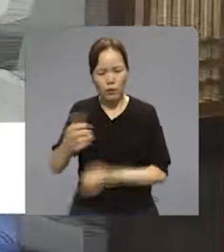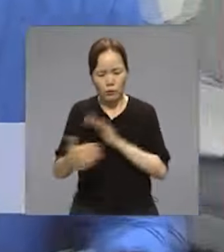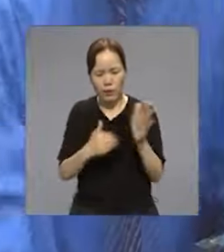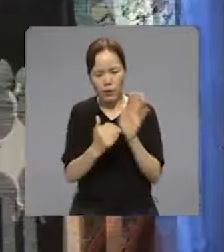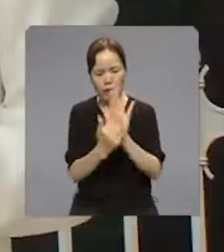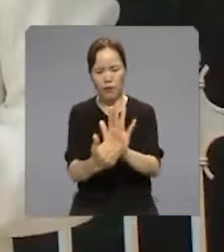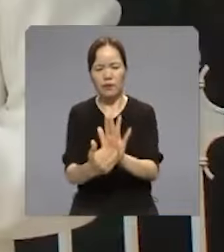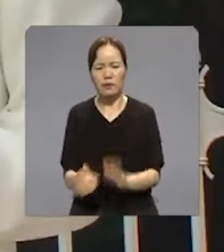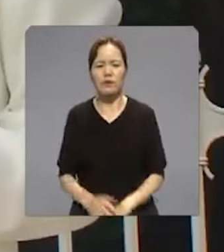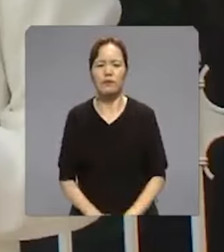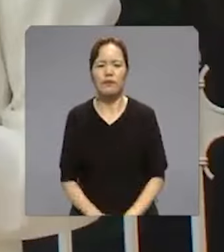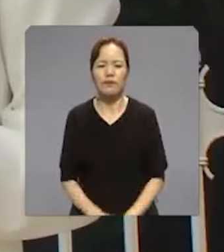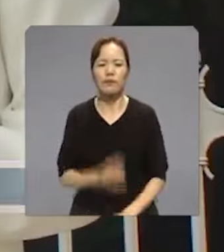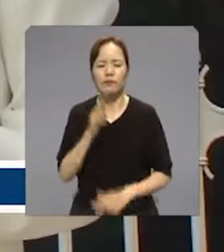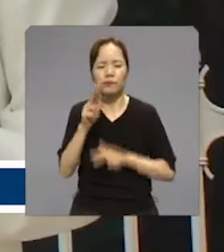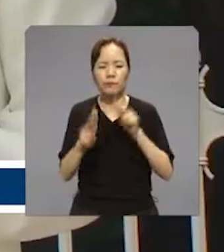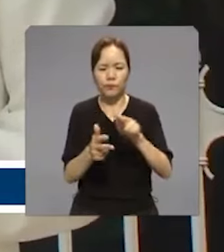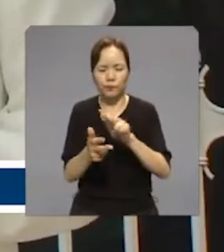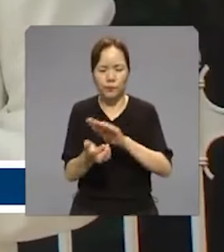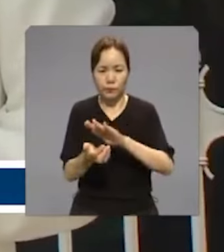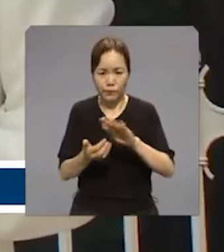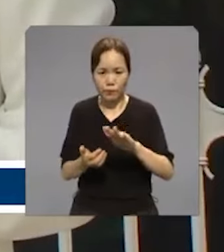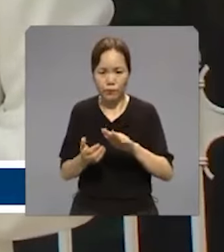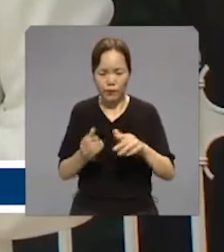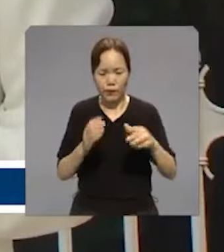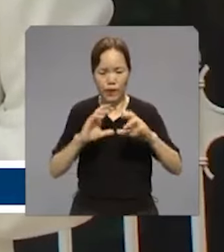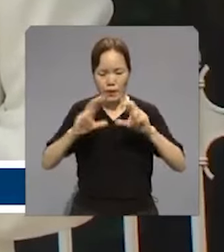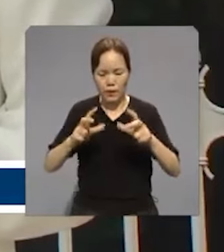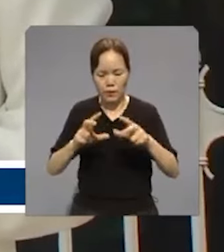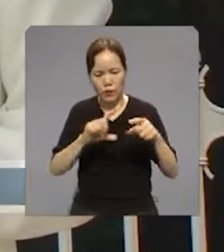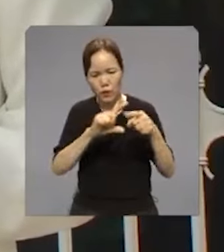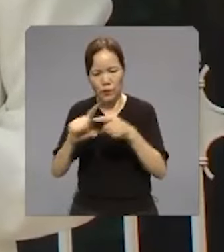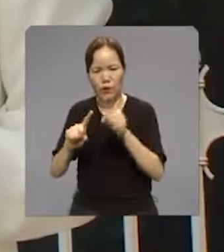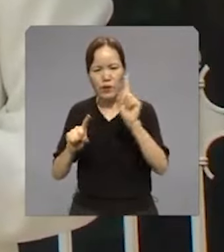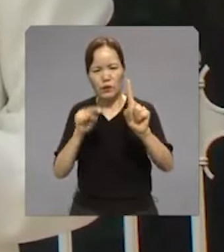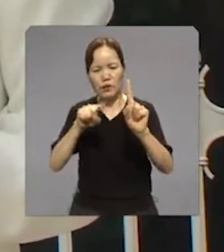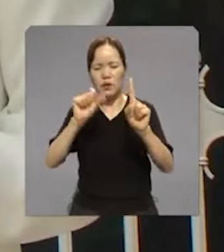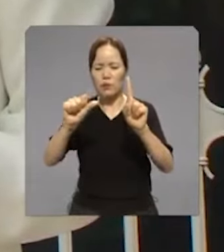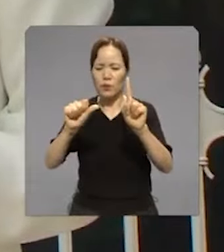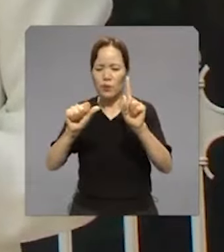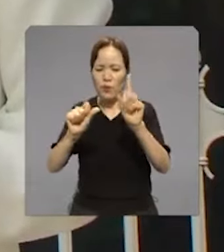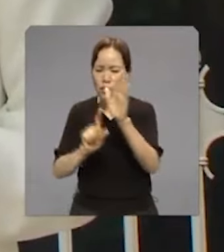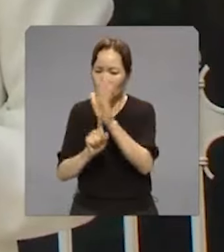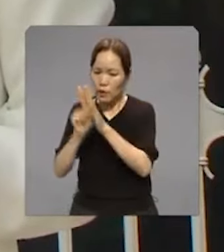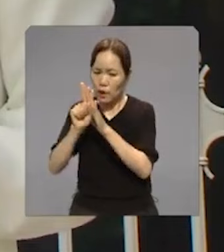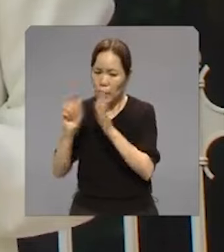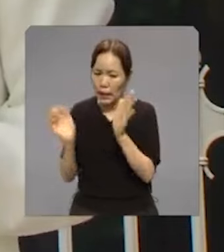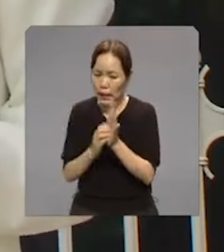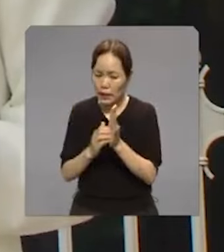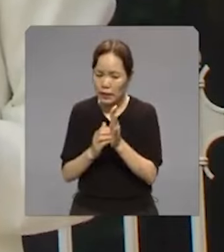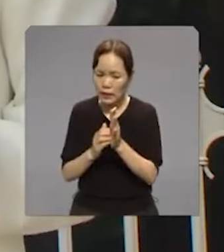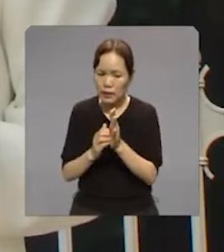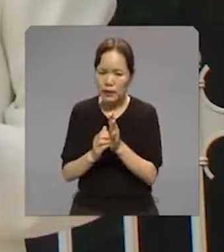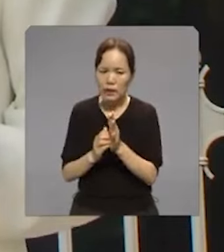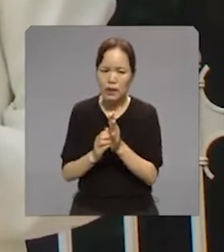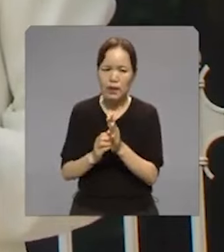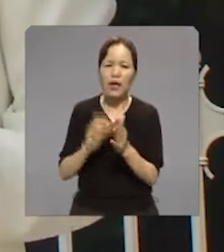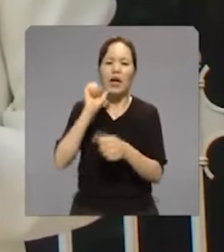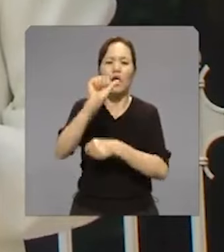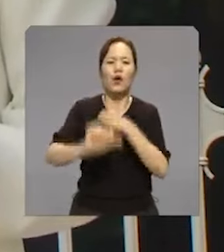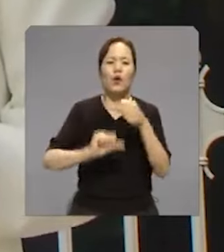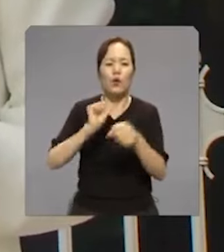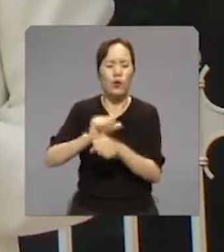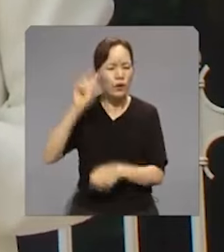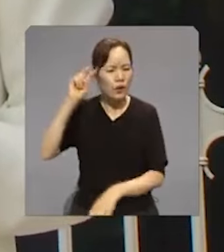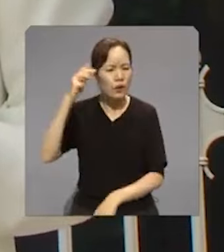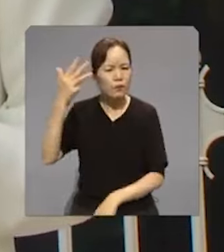하자. 산업화 이전 대비 지구 평균 기온 1.5도 상승까지 남은 시간은 이제 5년 28일.